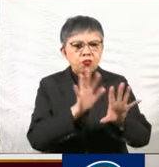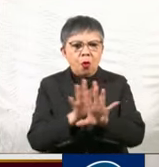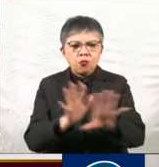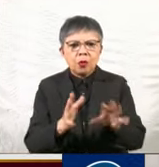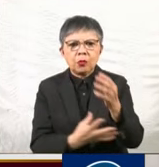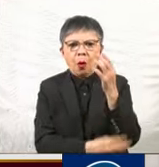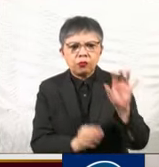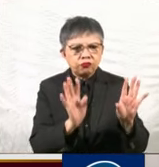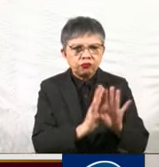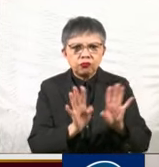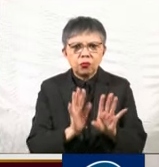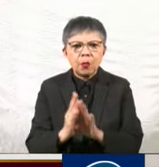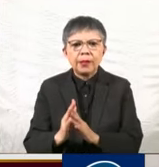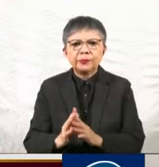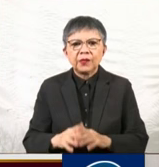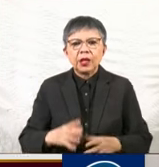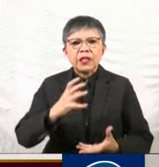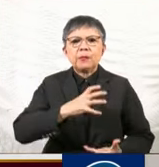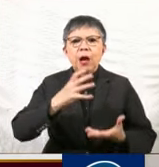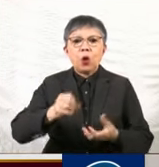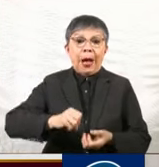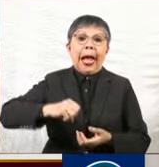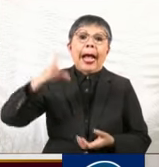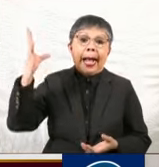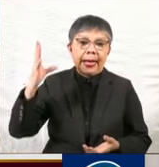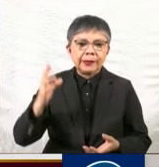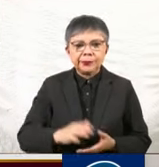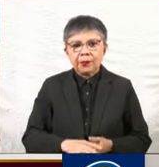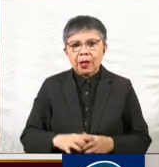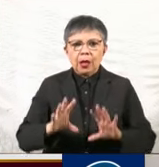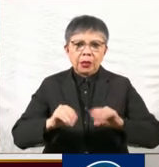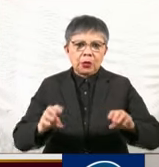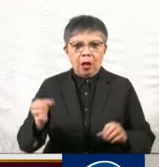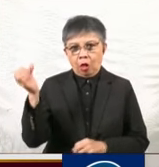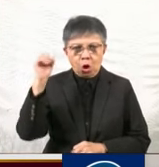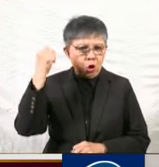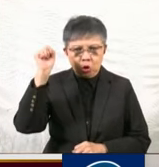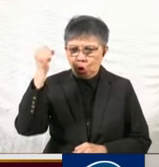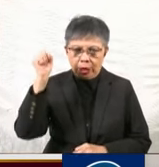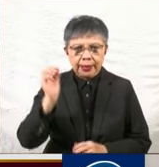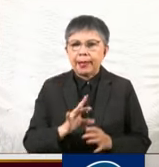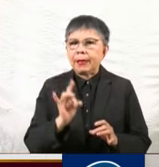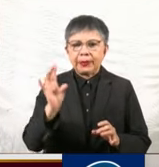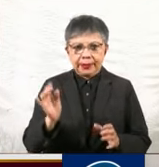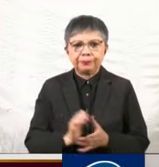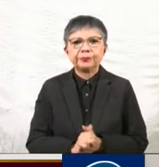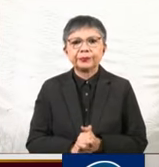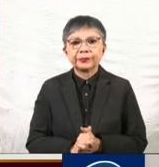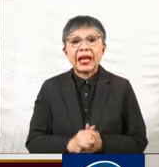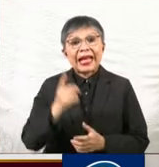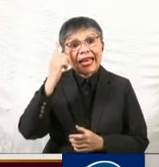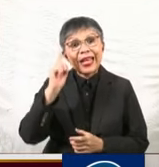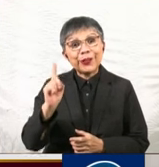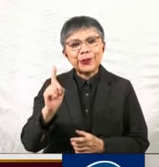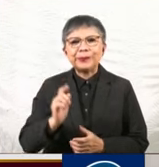kekumuhan dan isu-isu sembakau yang masih mahal lapangan pekerjaan yang susah dan lain sebagainya Oleh